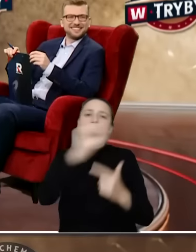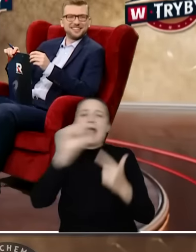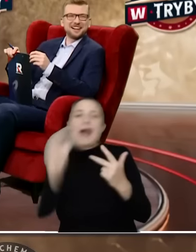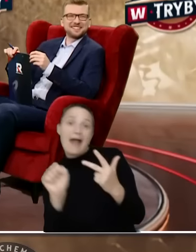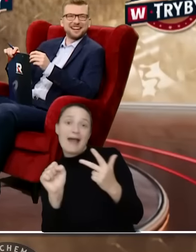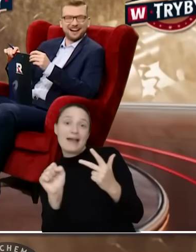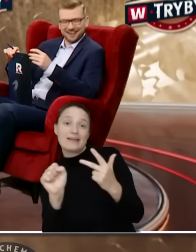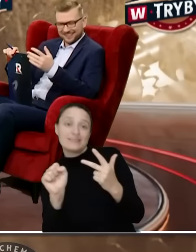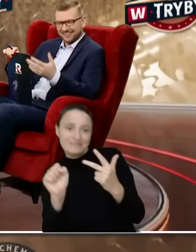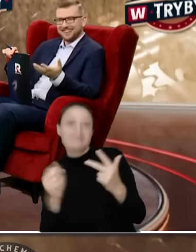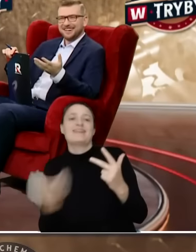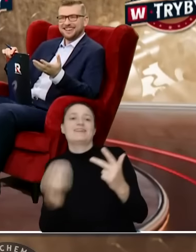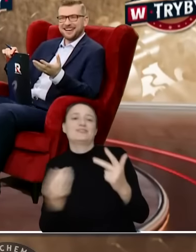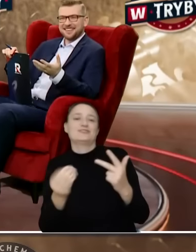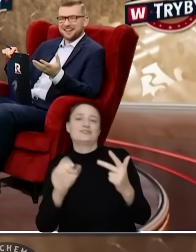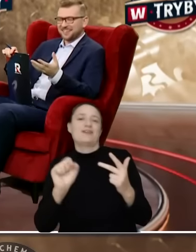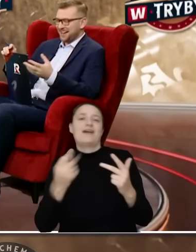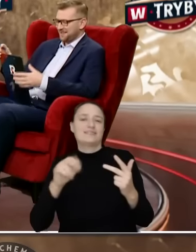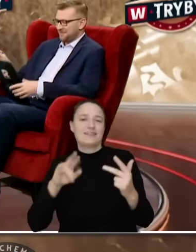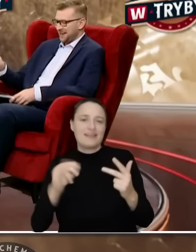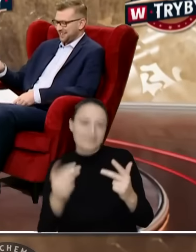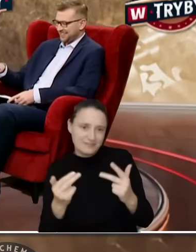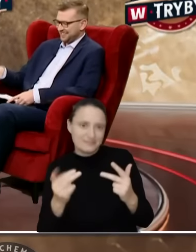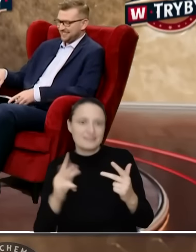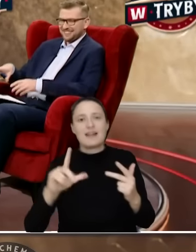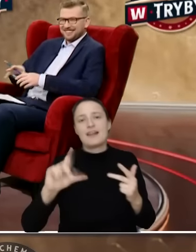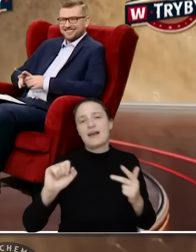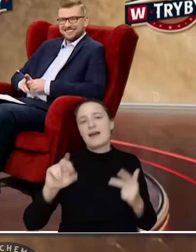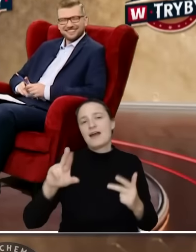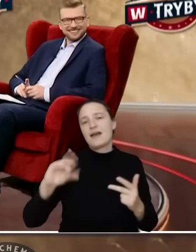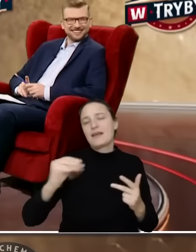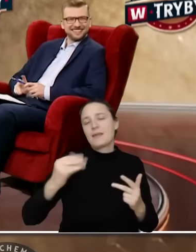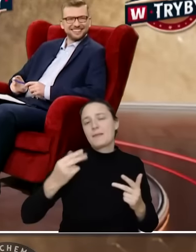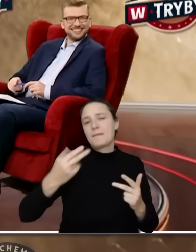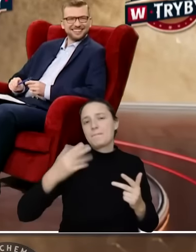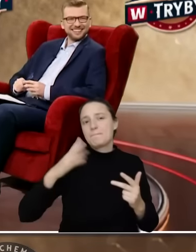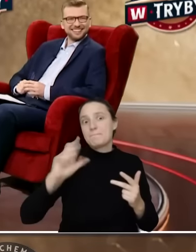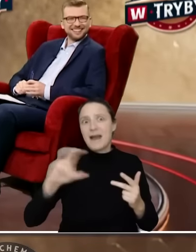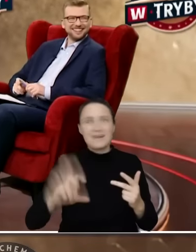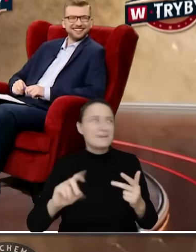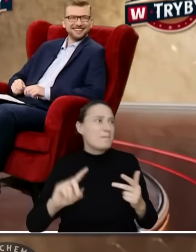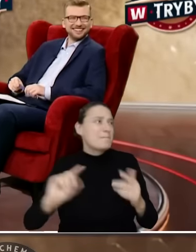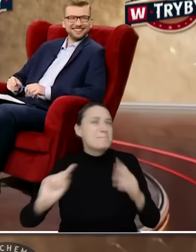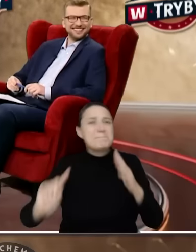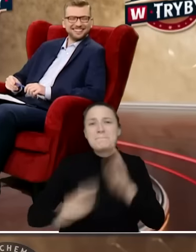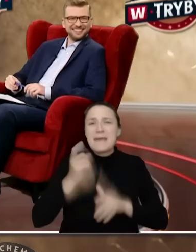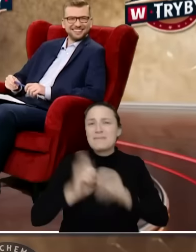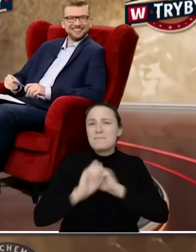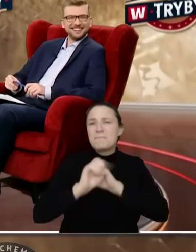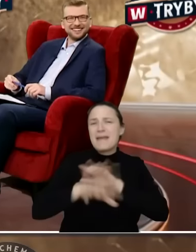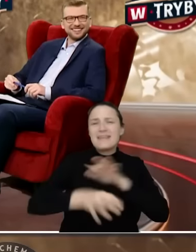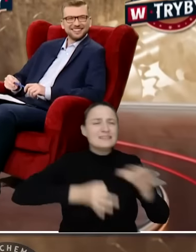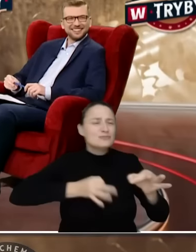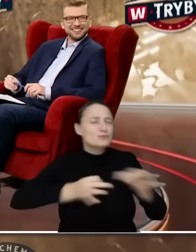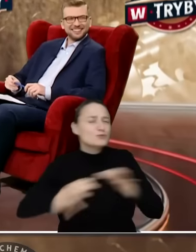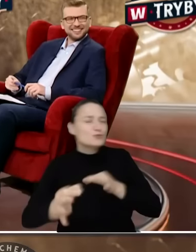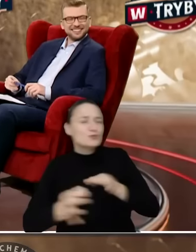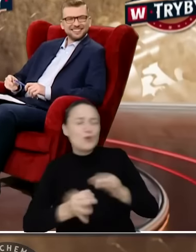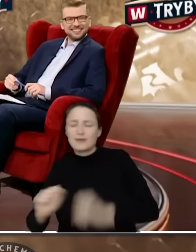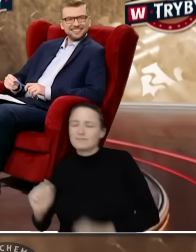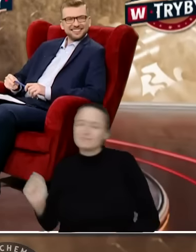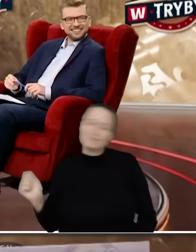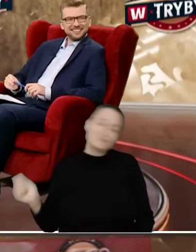A. Trzy razy A. I Adrian Klarenbach. Pierwszy raz w historii mediów, jakichkolwiek, czy